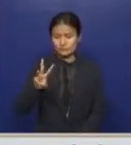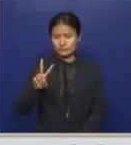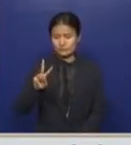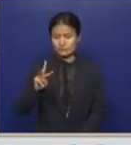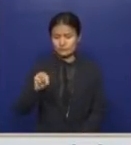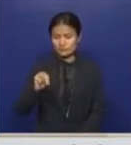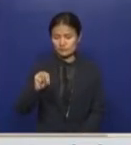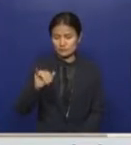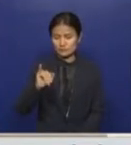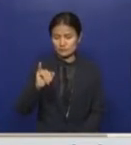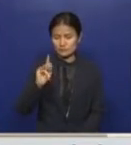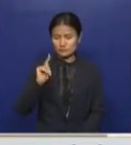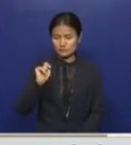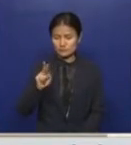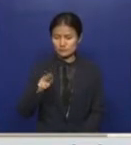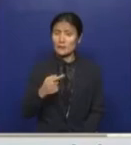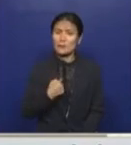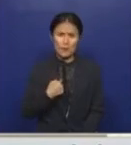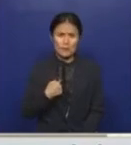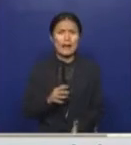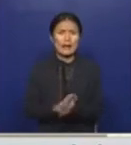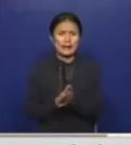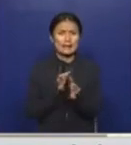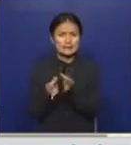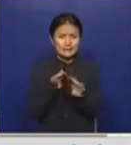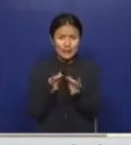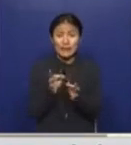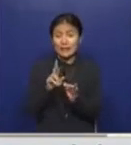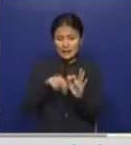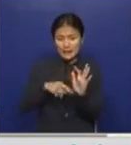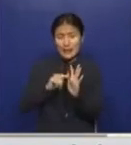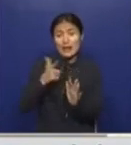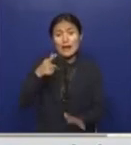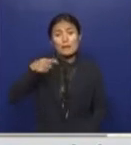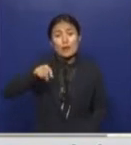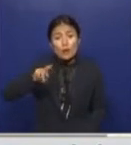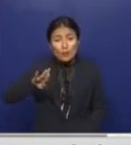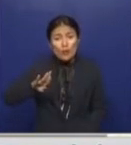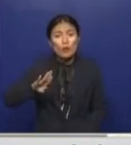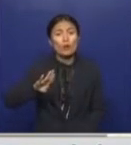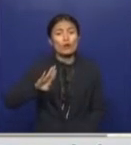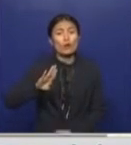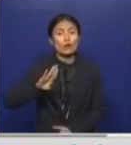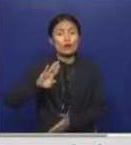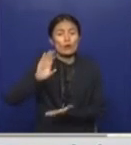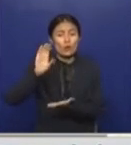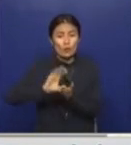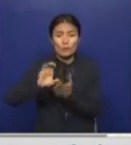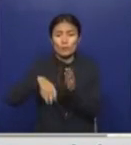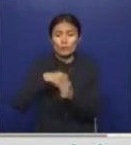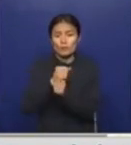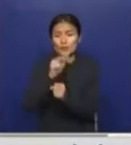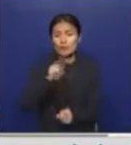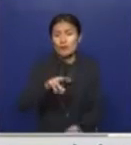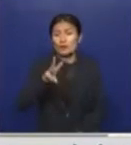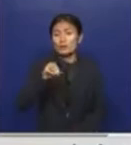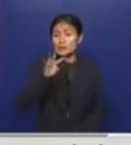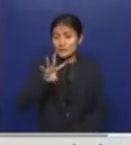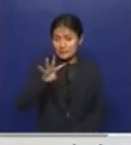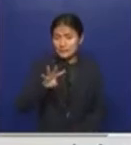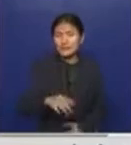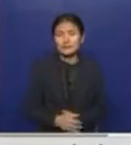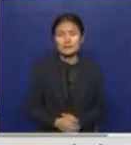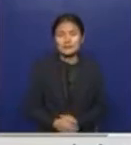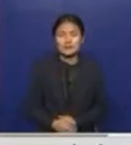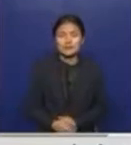าสพรรคเสรีรวมไทยได้อภิปรายร่างรัฐบัญญัติงบประมาณรายจ่ายประจำปี2564ซึ่